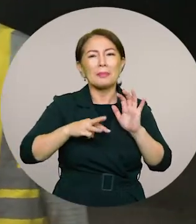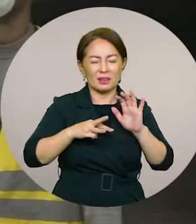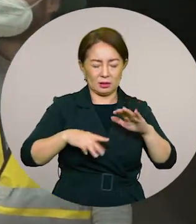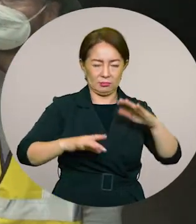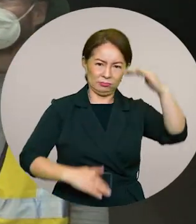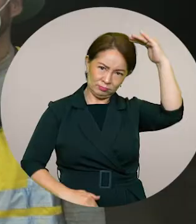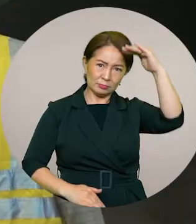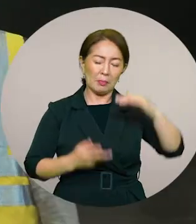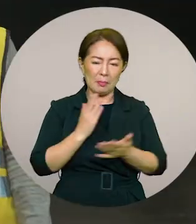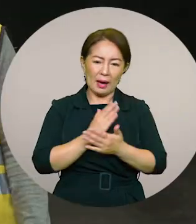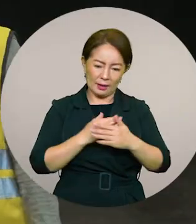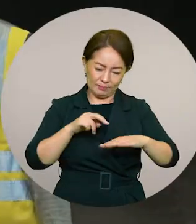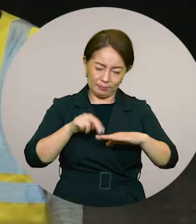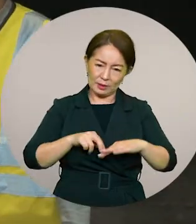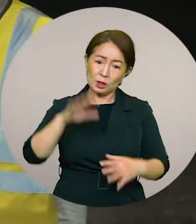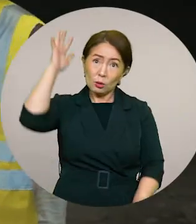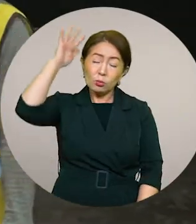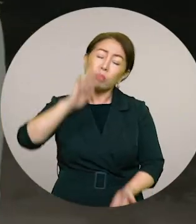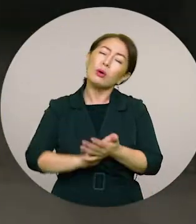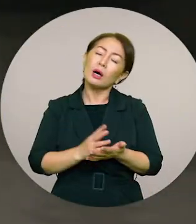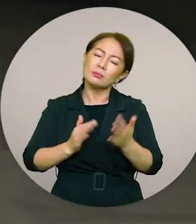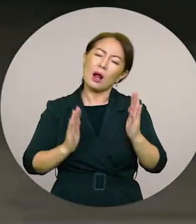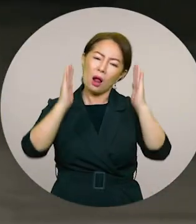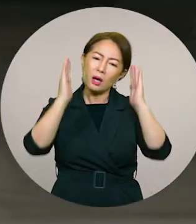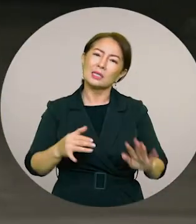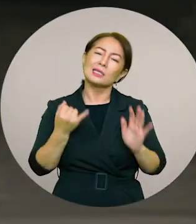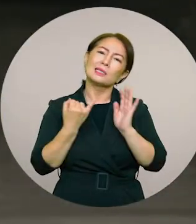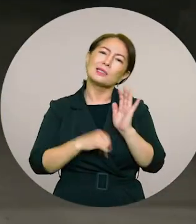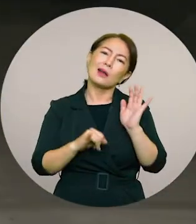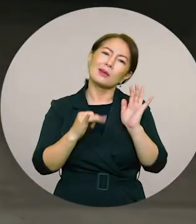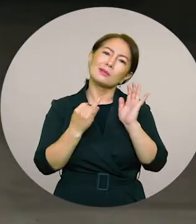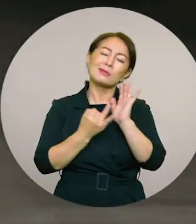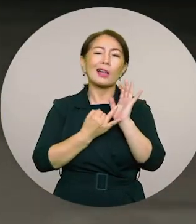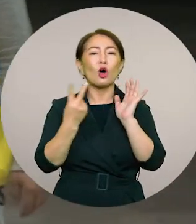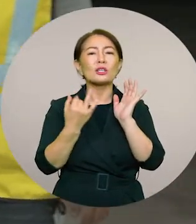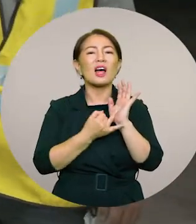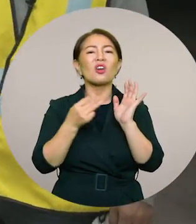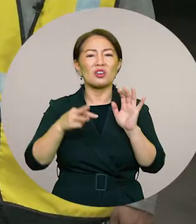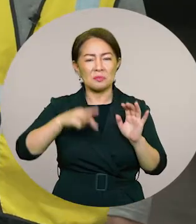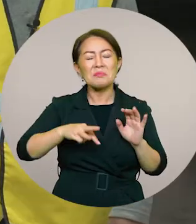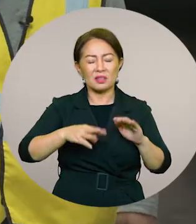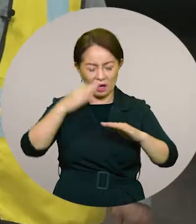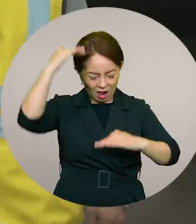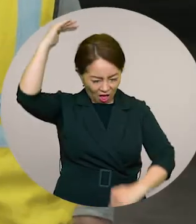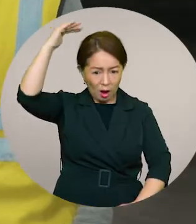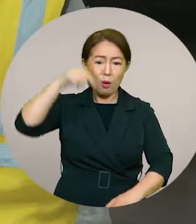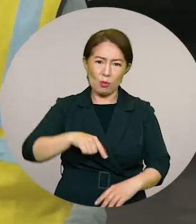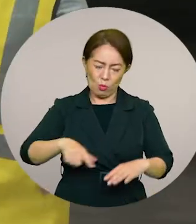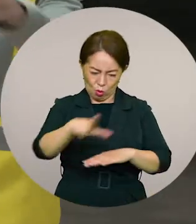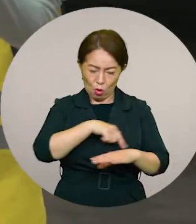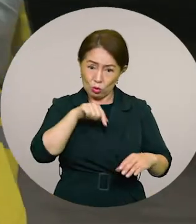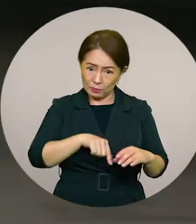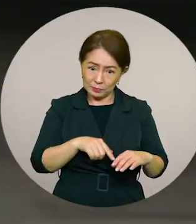м-ийн хүнтэй байгаа. Тэгэхээр нийтдээ нэг 60 72 м гэсэн. 72 м болчихлоо. Крашер